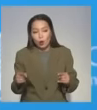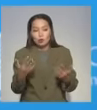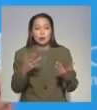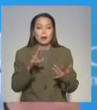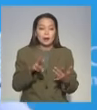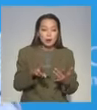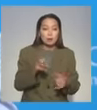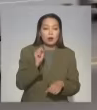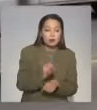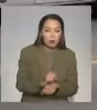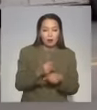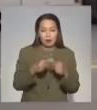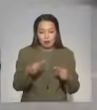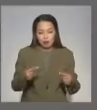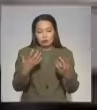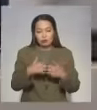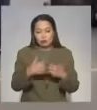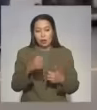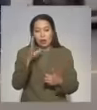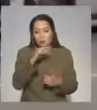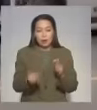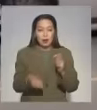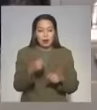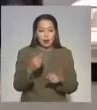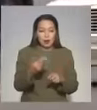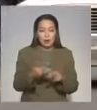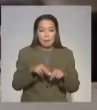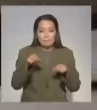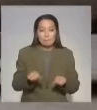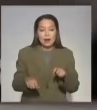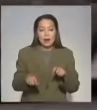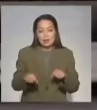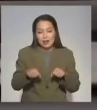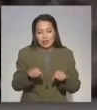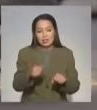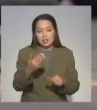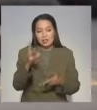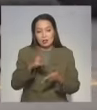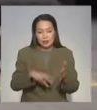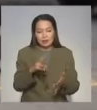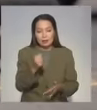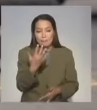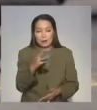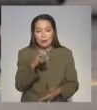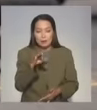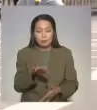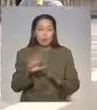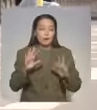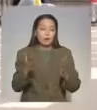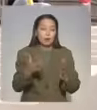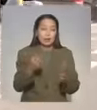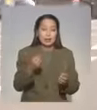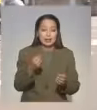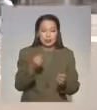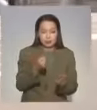пути торможения и так далее. За нарушение прописанных правил езды самокатчиков будут штрафовать на 5 МРП, а в случае ДТП наказывать